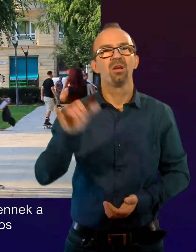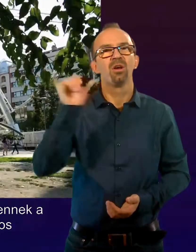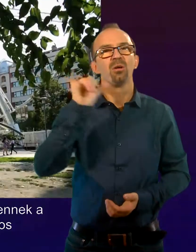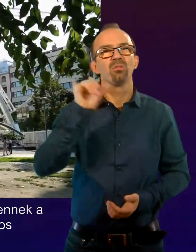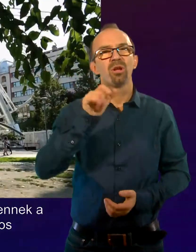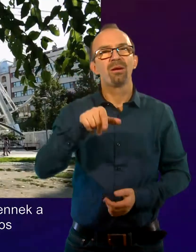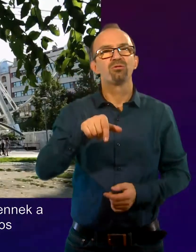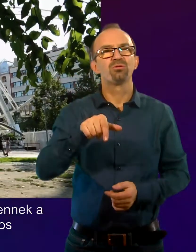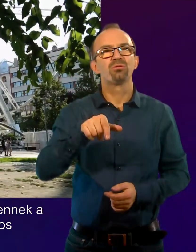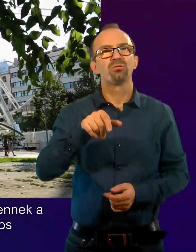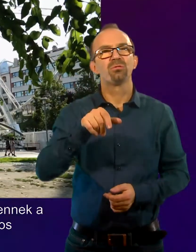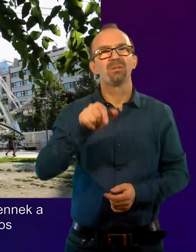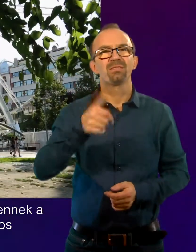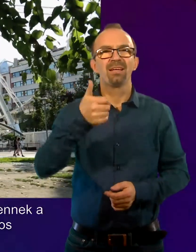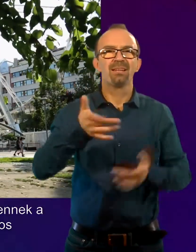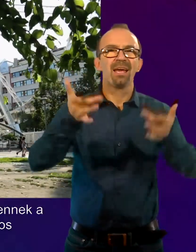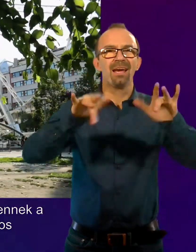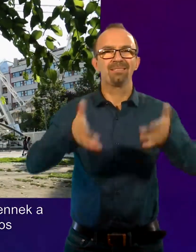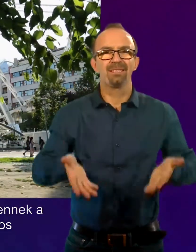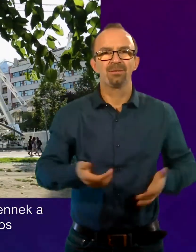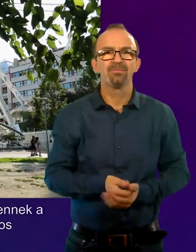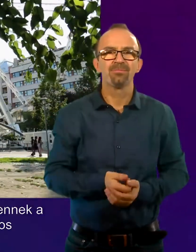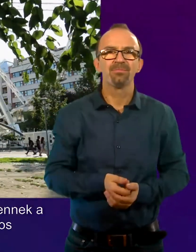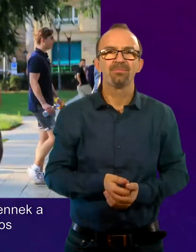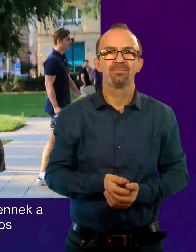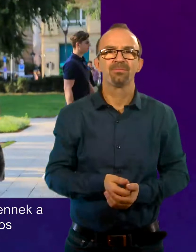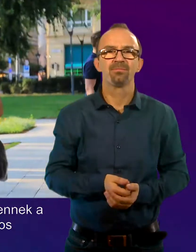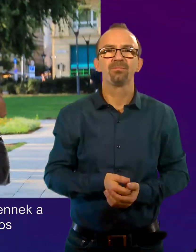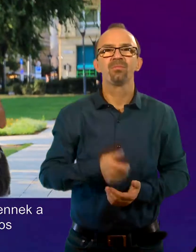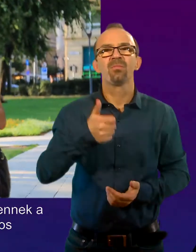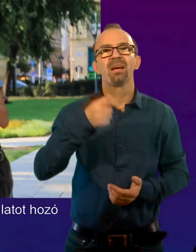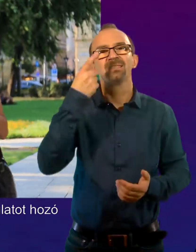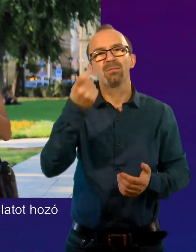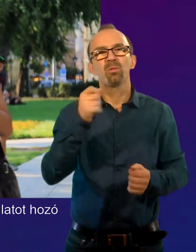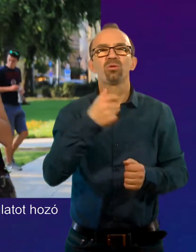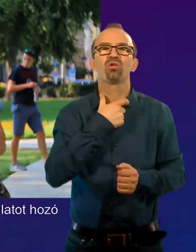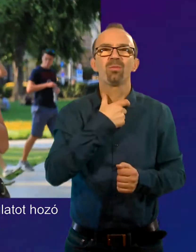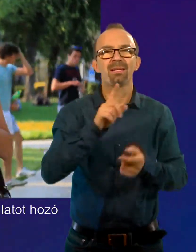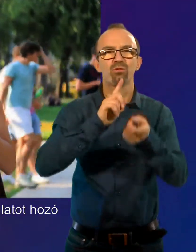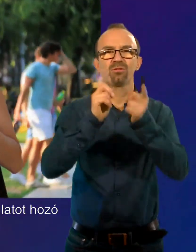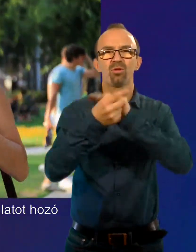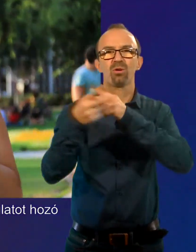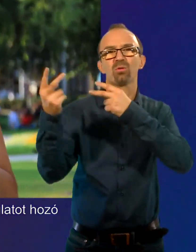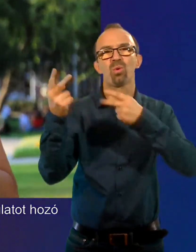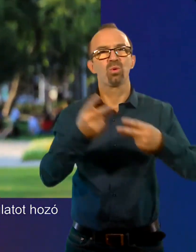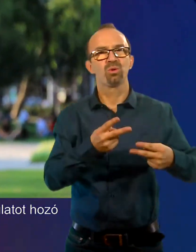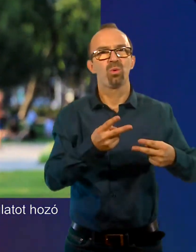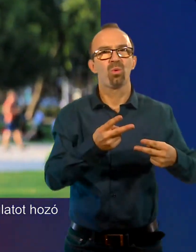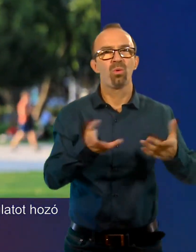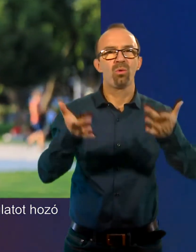A Budapest táj az egyik helyszín ennek a történetnek, méghozzá egy bizonyos szempontból egy nagyon romantikus fordulatot